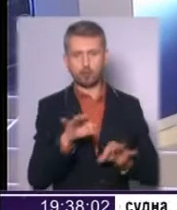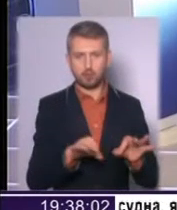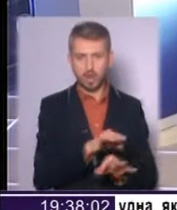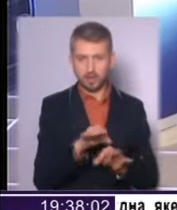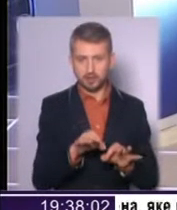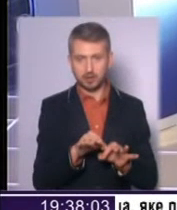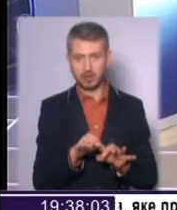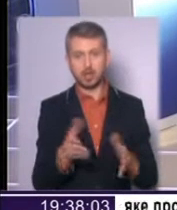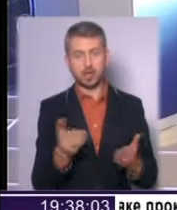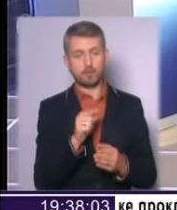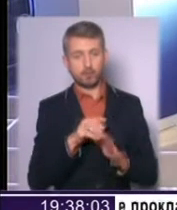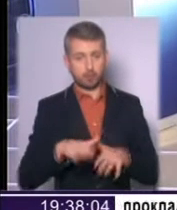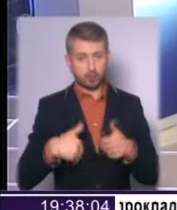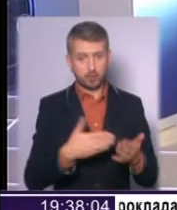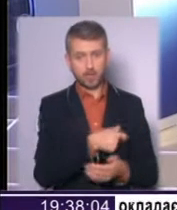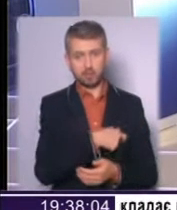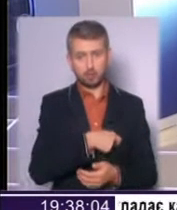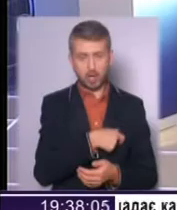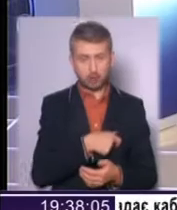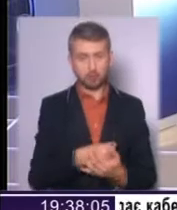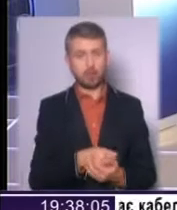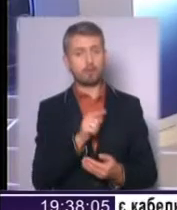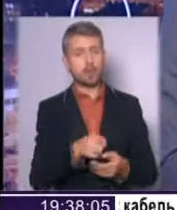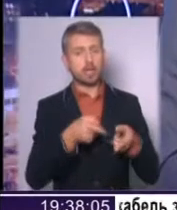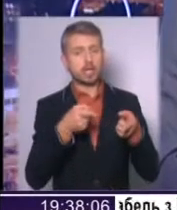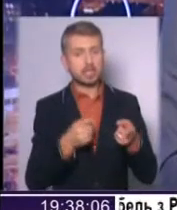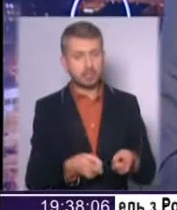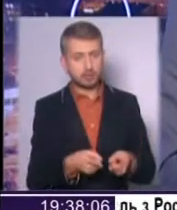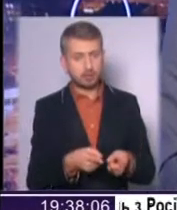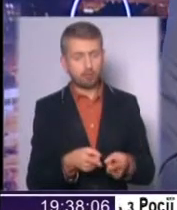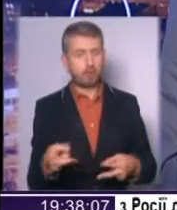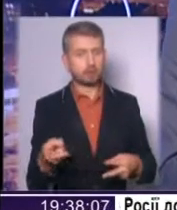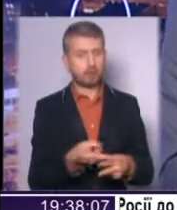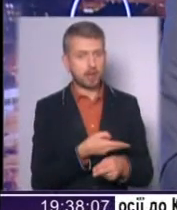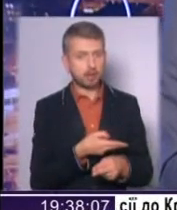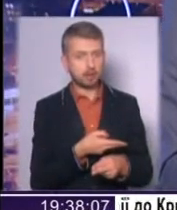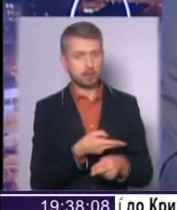за слушне запитання. Пані Катерині, і почнемо, наприклад, з першого по